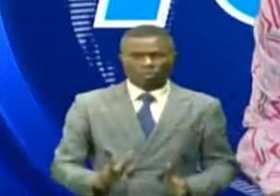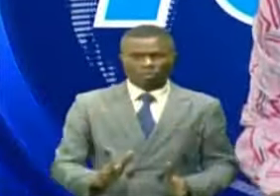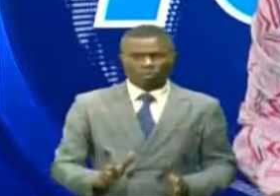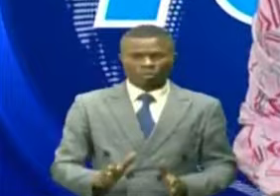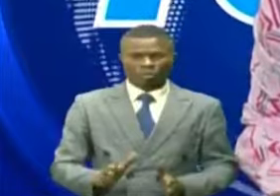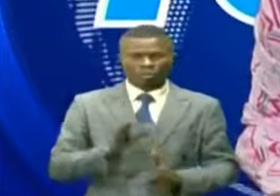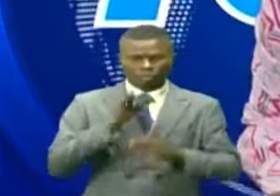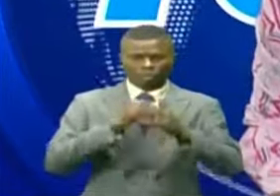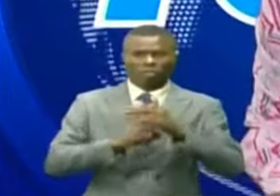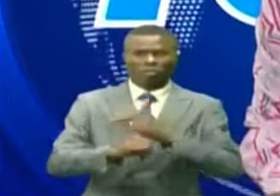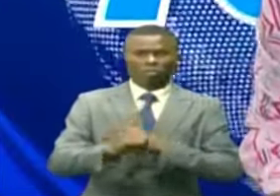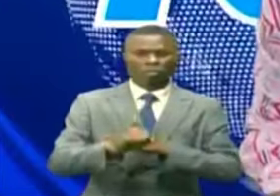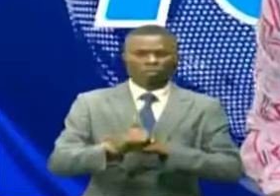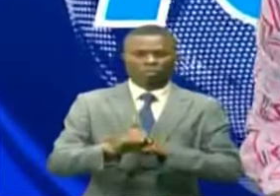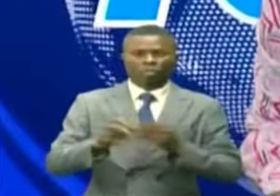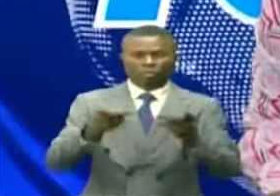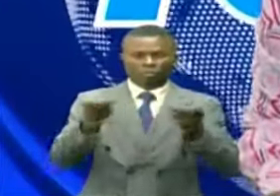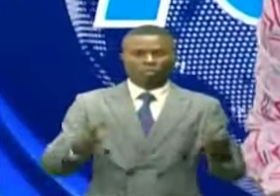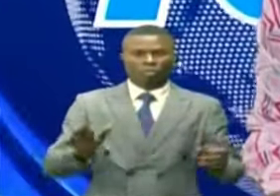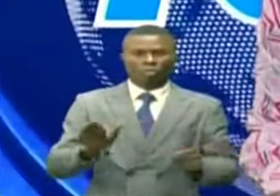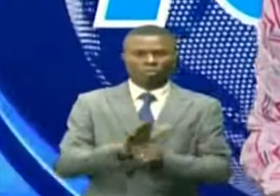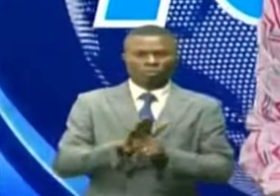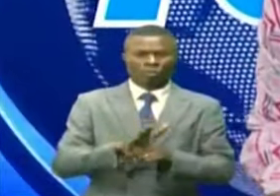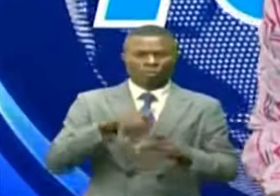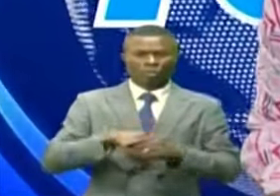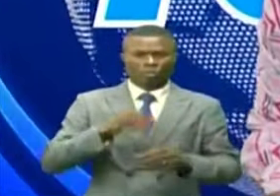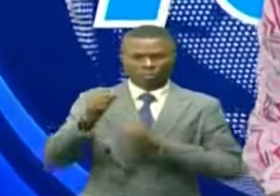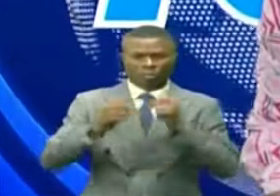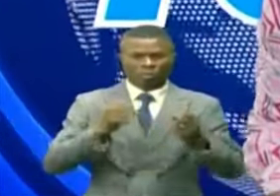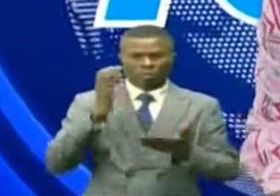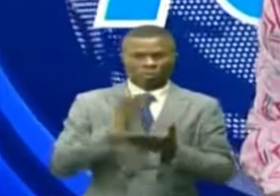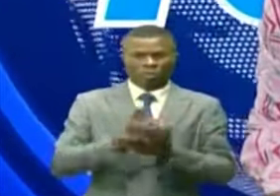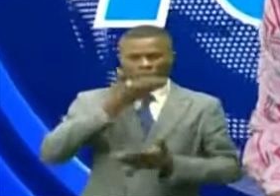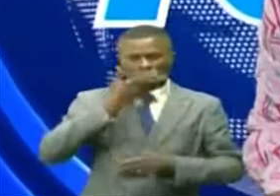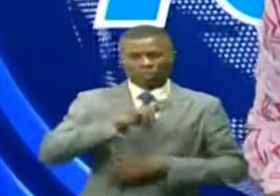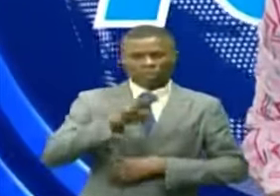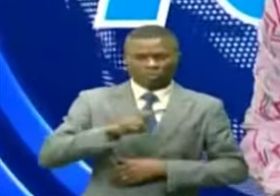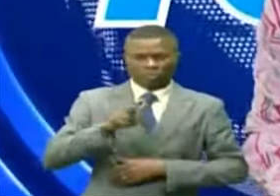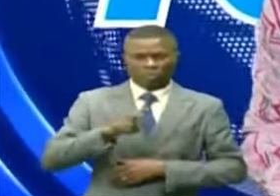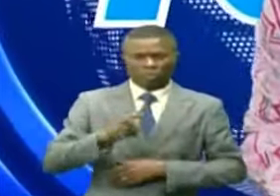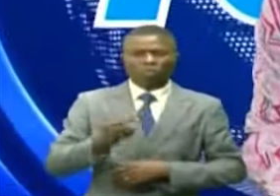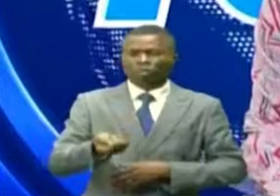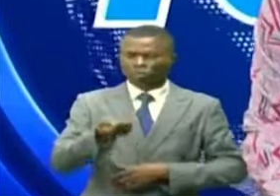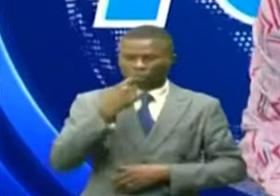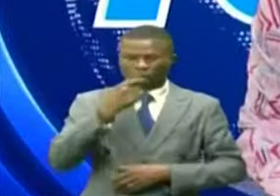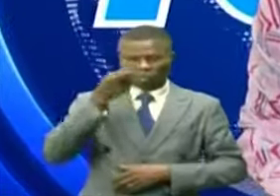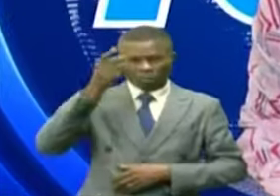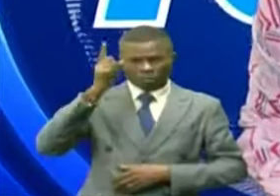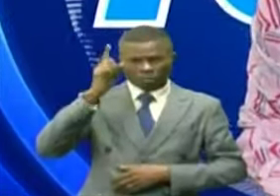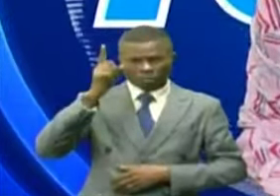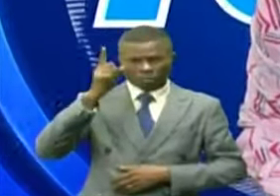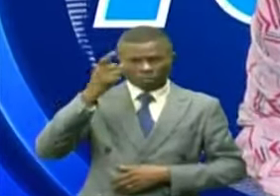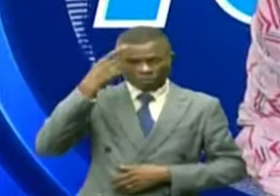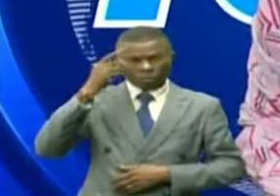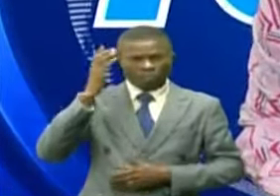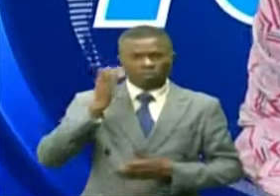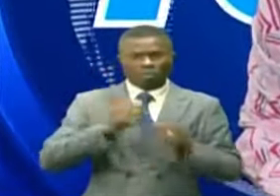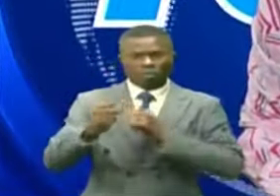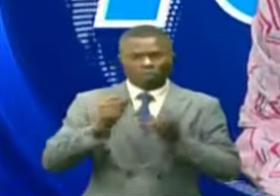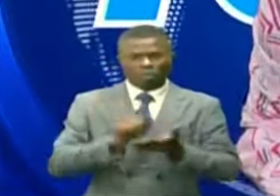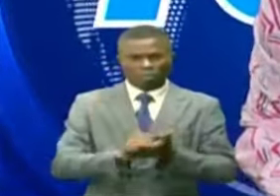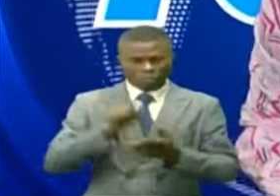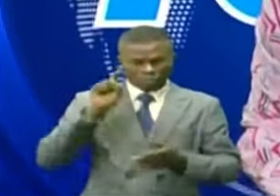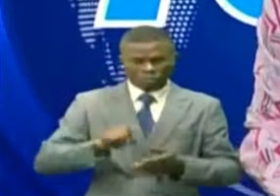l'intégration du paquet complet dans la lutte contre la covid dans le soins de santé primaire pour cette lutte qui